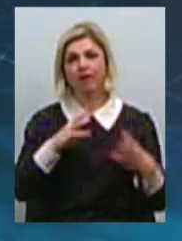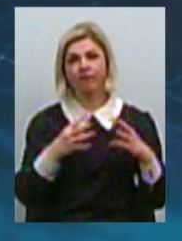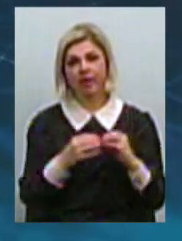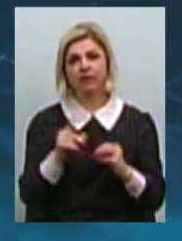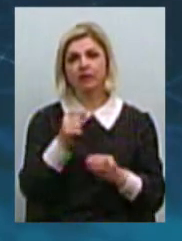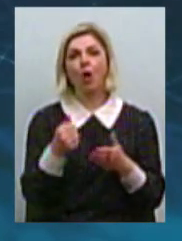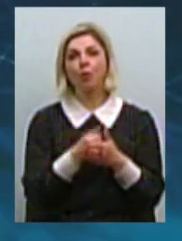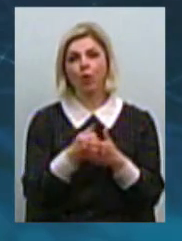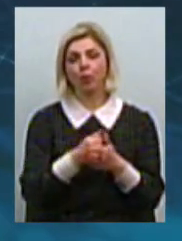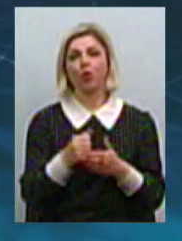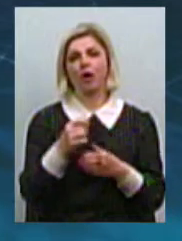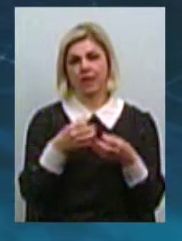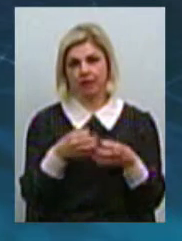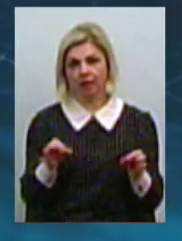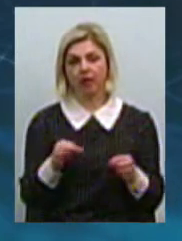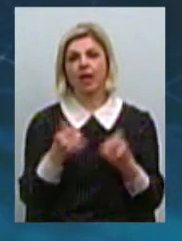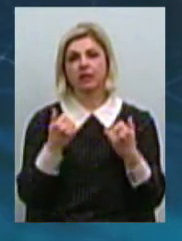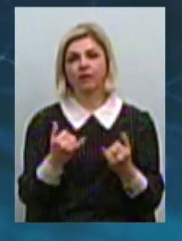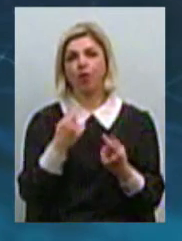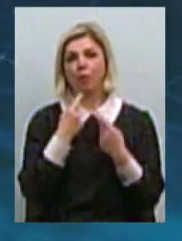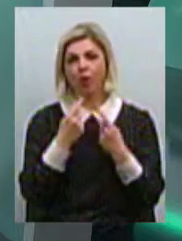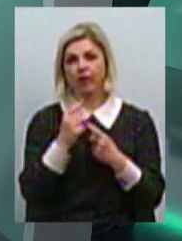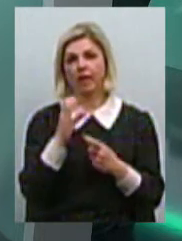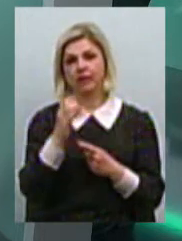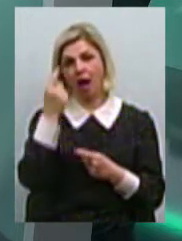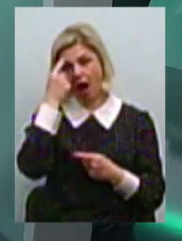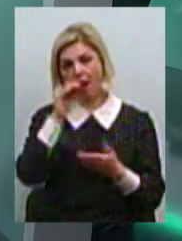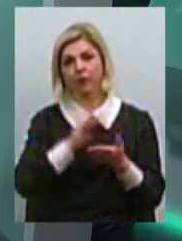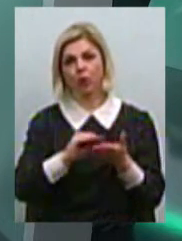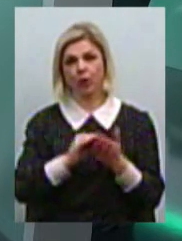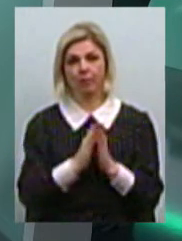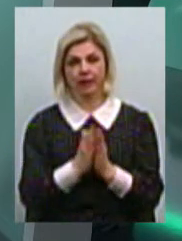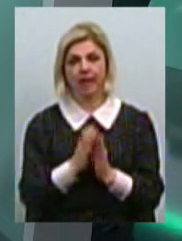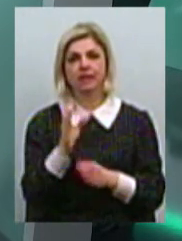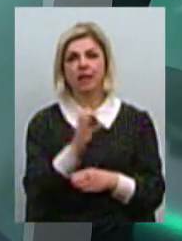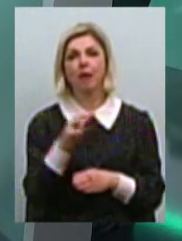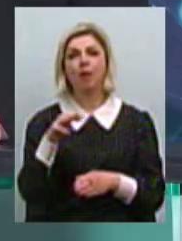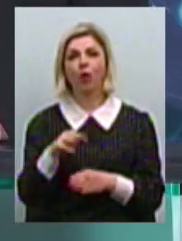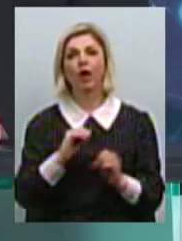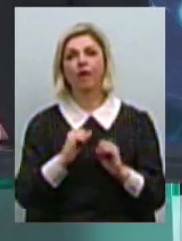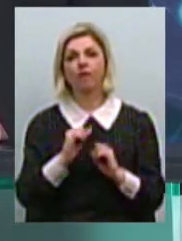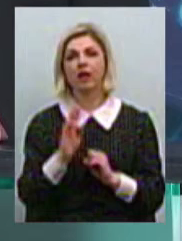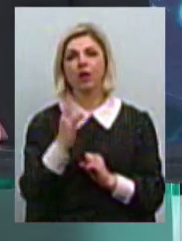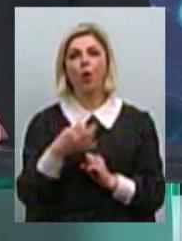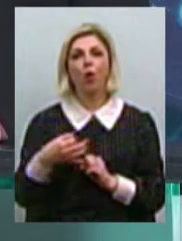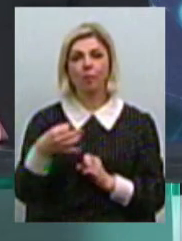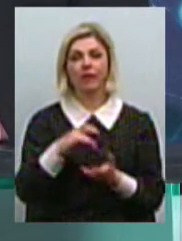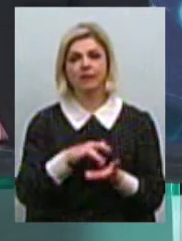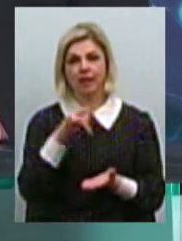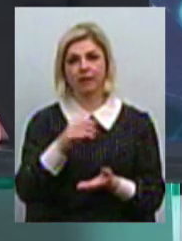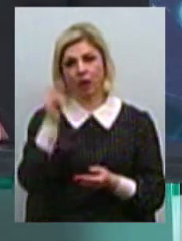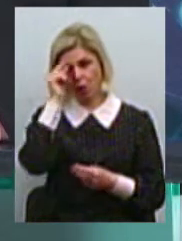незалежність, говоримо сьогодні зі співавторами книжки. Сергій Макарчук, керівник Миколаївського обласного центру пошукових досліджень